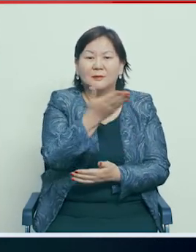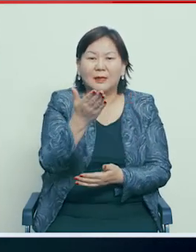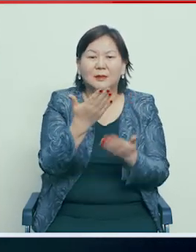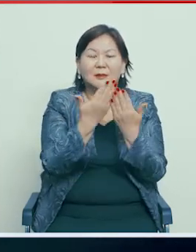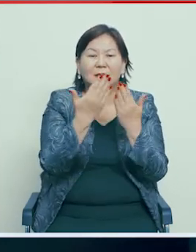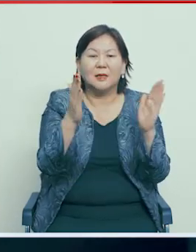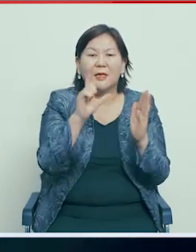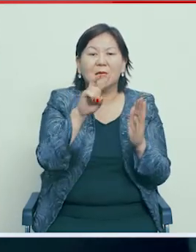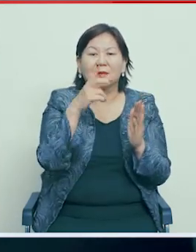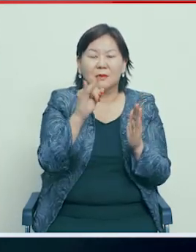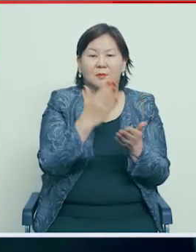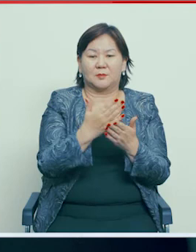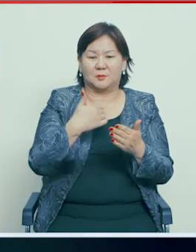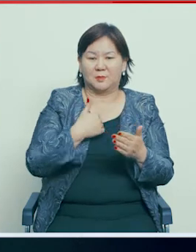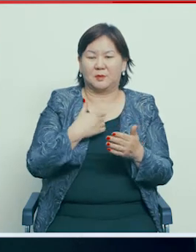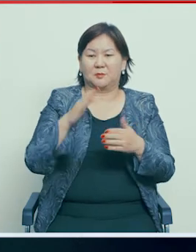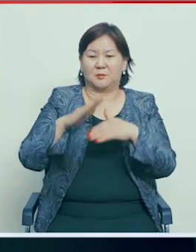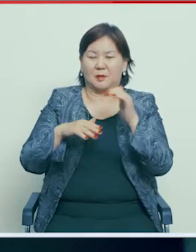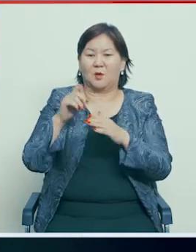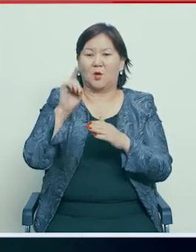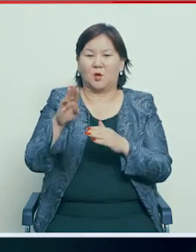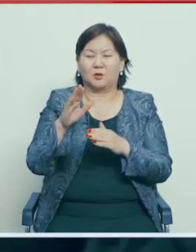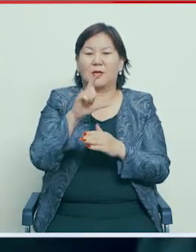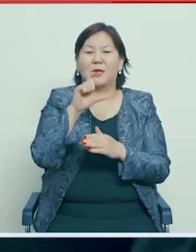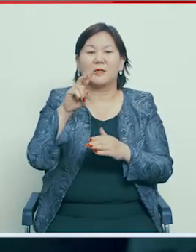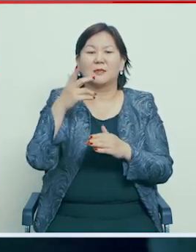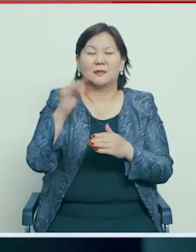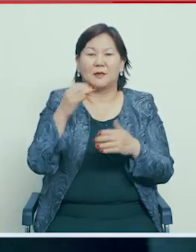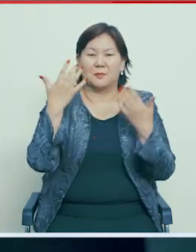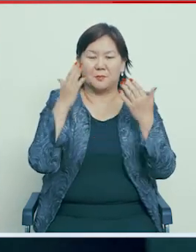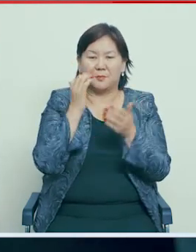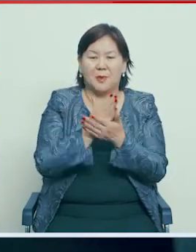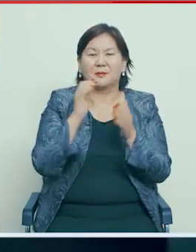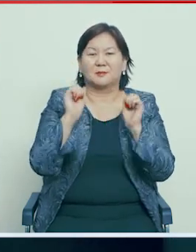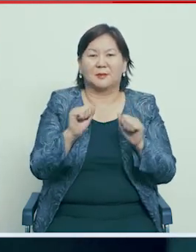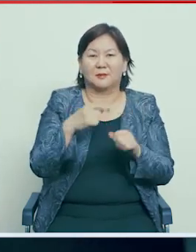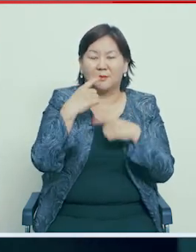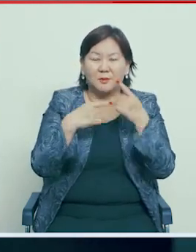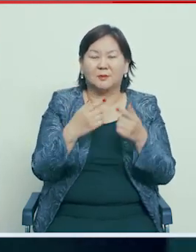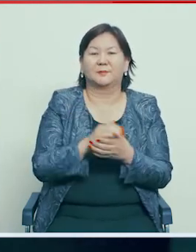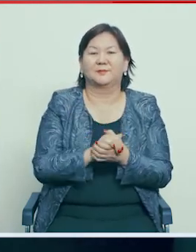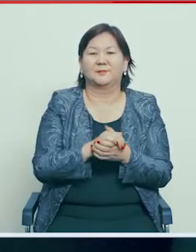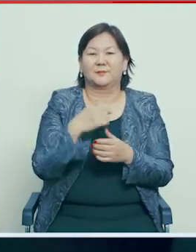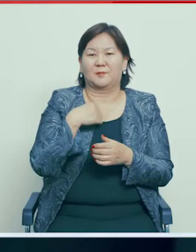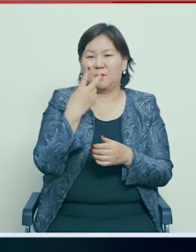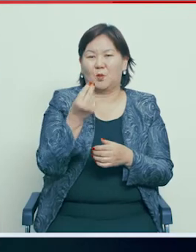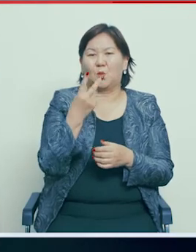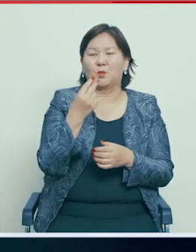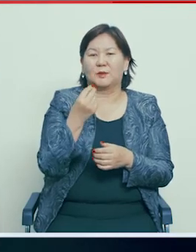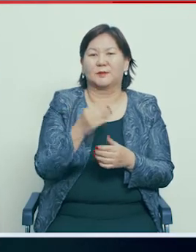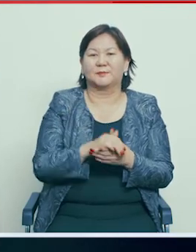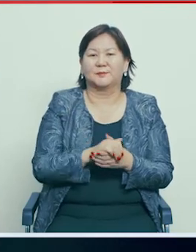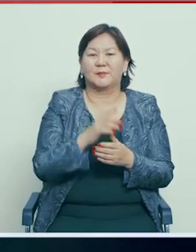ээлтэй хот байх юм бол миний байгуулах гэдэг хот маань ээлтэй байж чадах юм байна. Та нар цэндүүр нээж чадах юм байна гэж хэлжсэн баггүй юу? Тэгэхээр яг энэ үнэн л